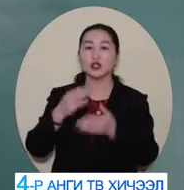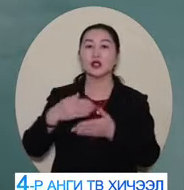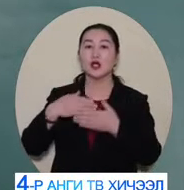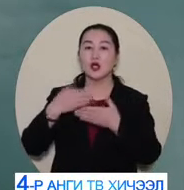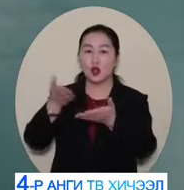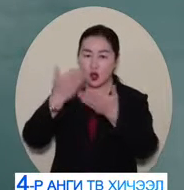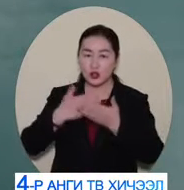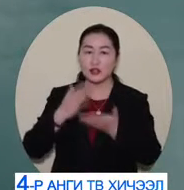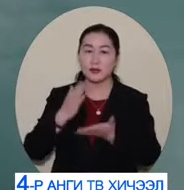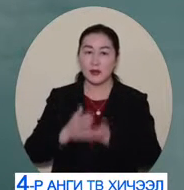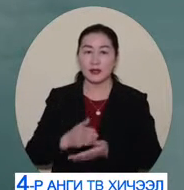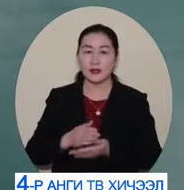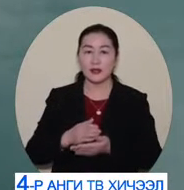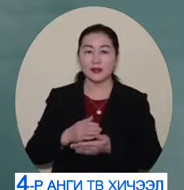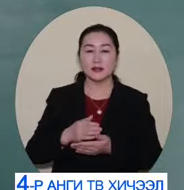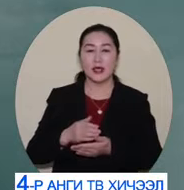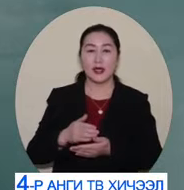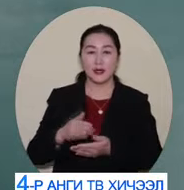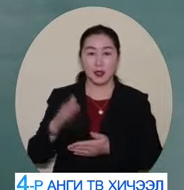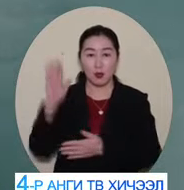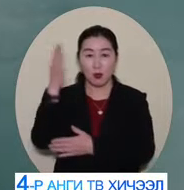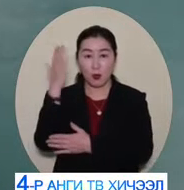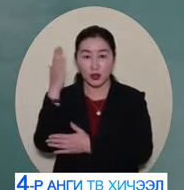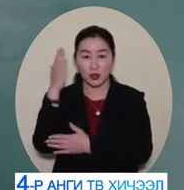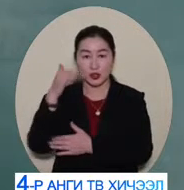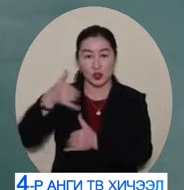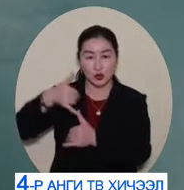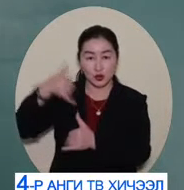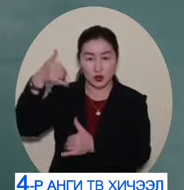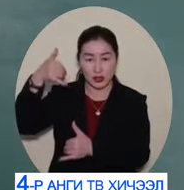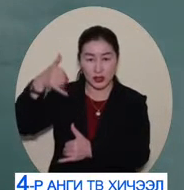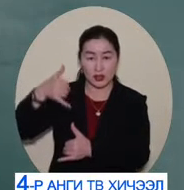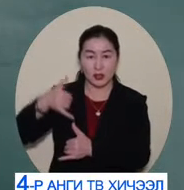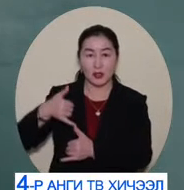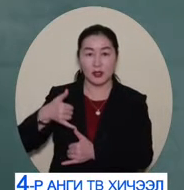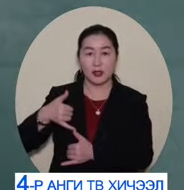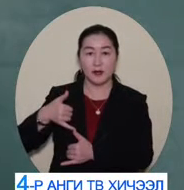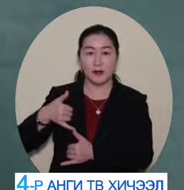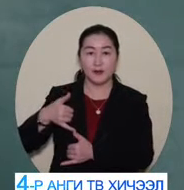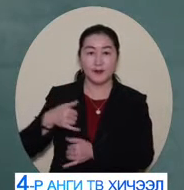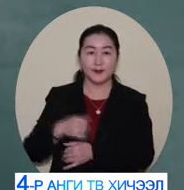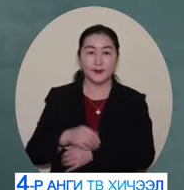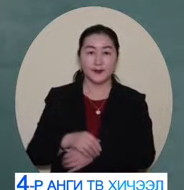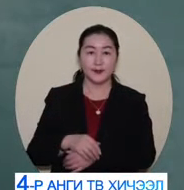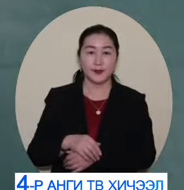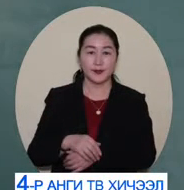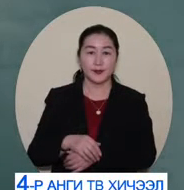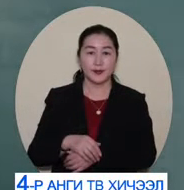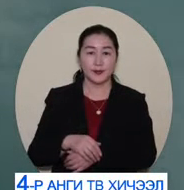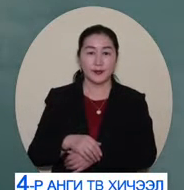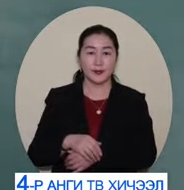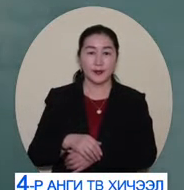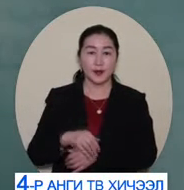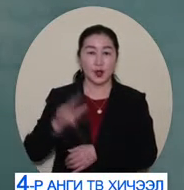4 метр байна гэж аав нь хэмжиж өгчээ. Байшингийн өндрийг. А харин модны өндрийг,